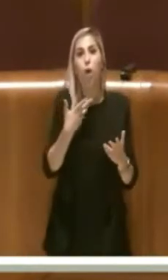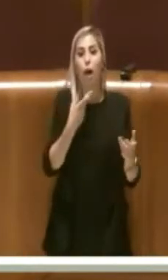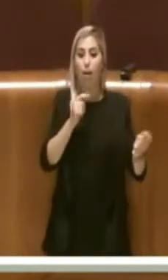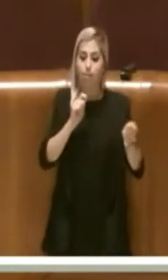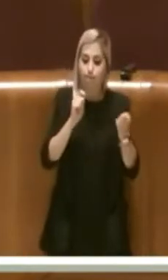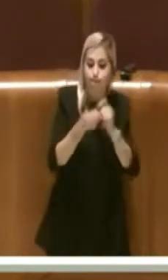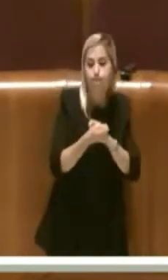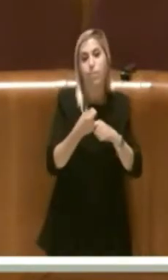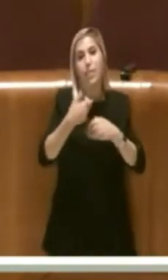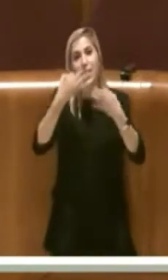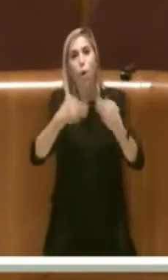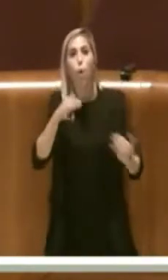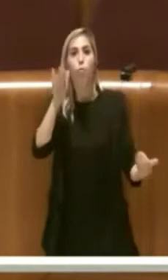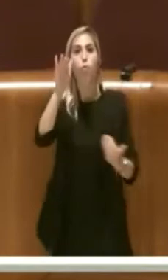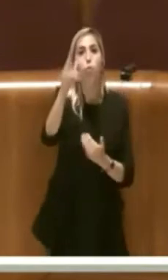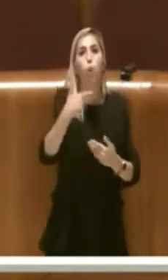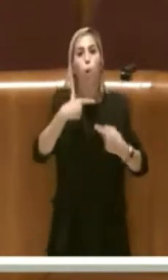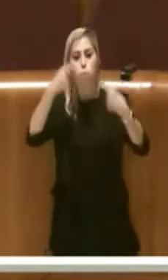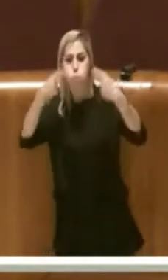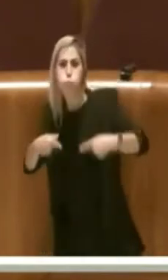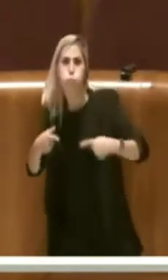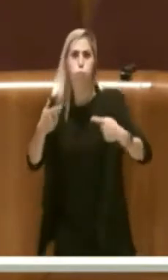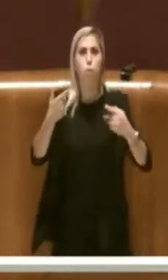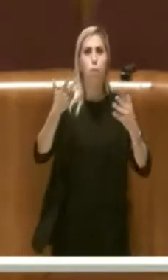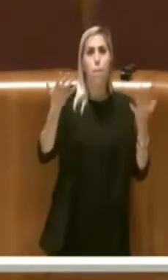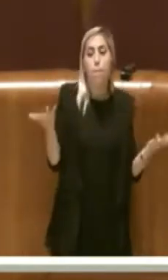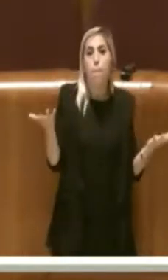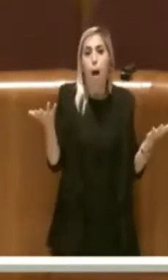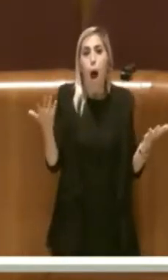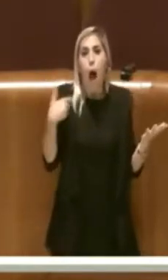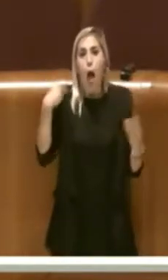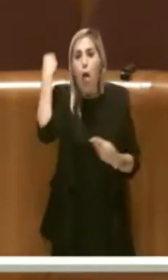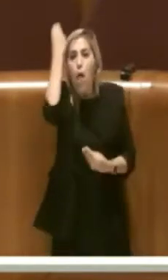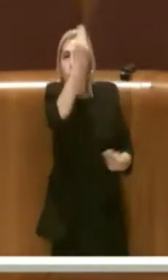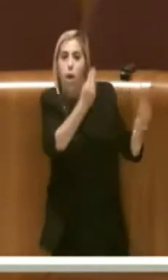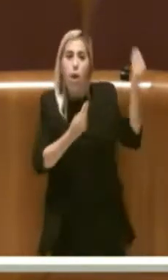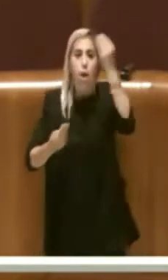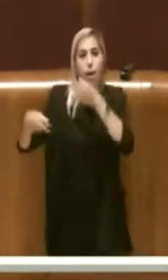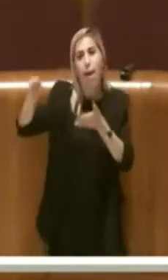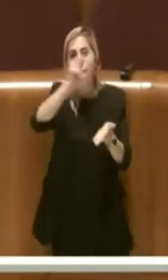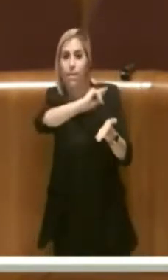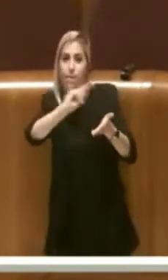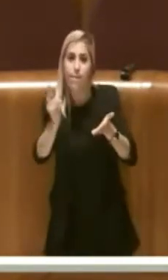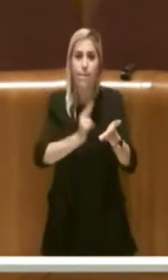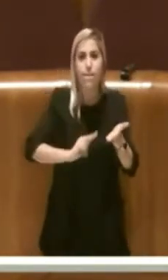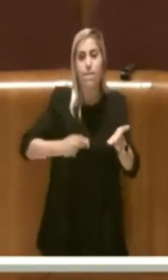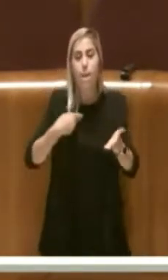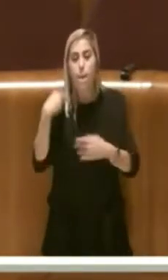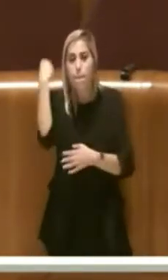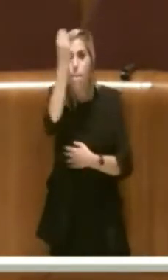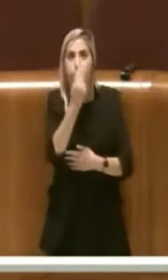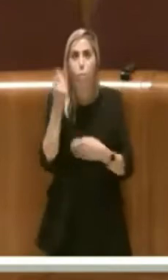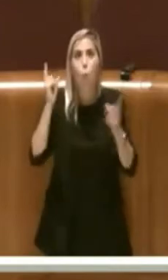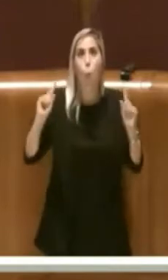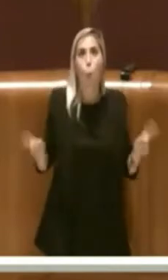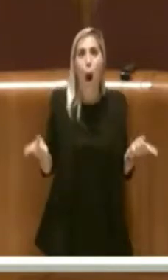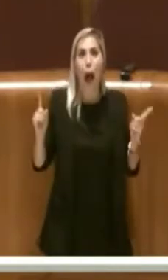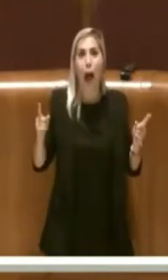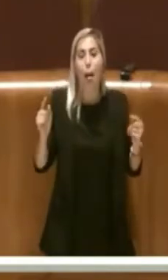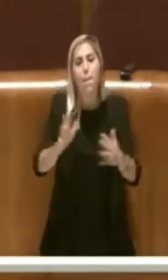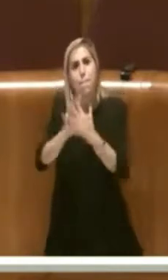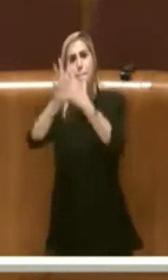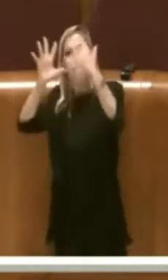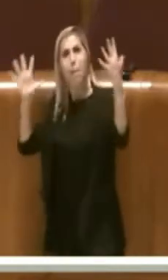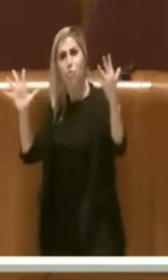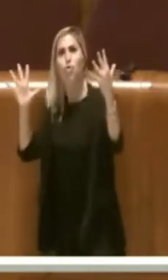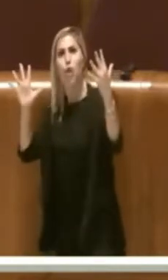dei contrasti, delle opposizioni, ma che è stato pensato pensando di essere maggioranza